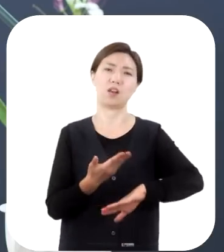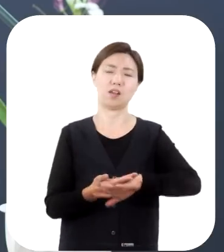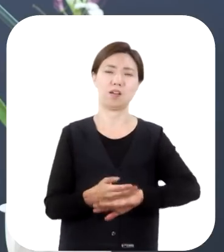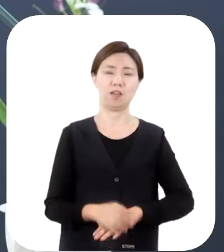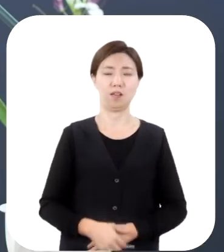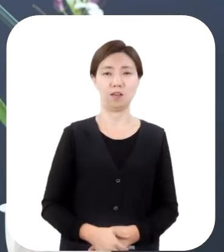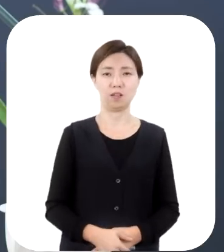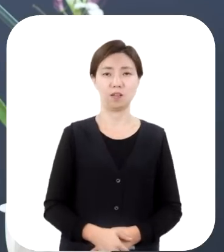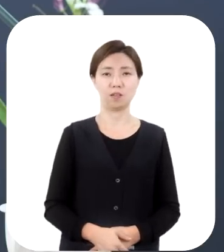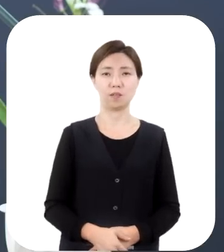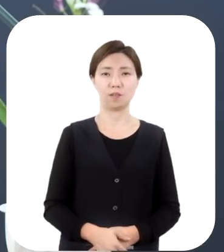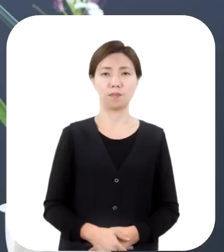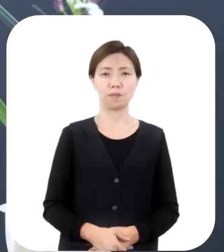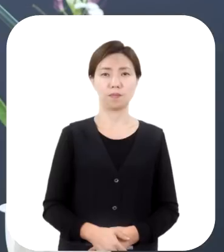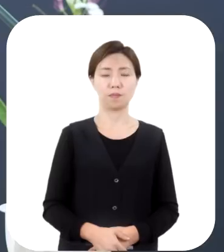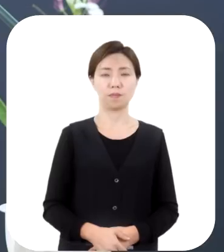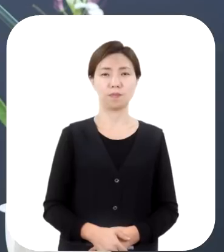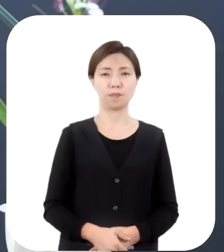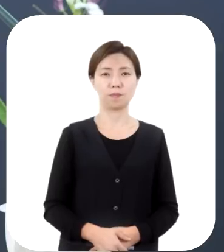아니라는